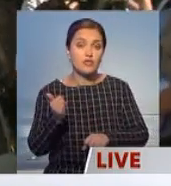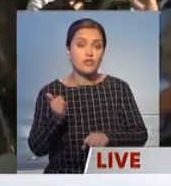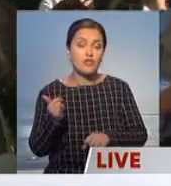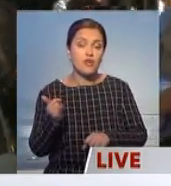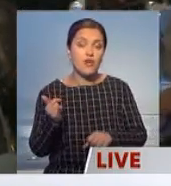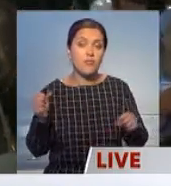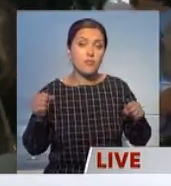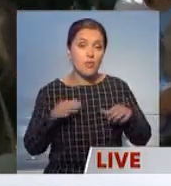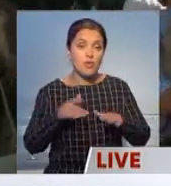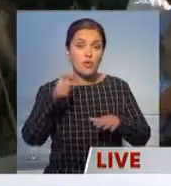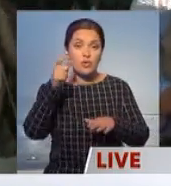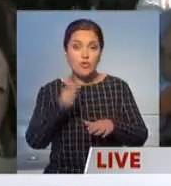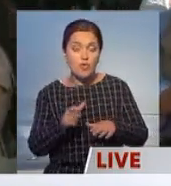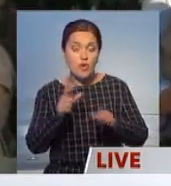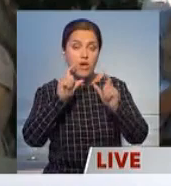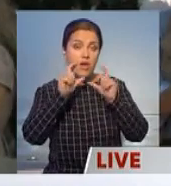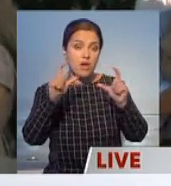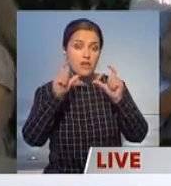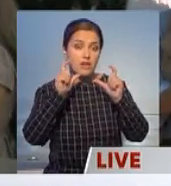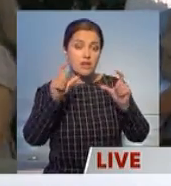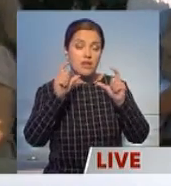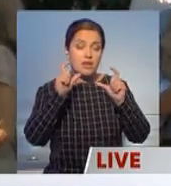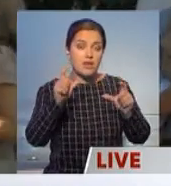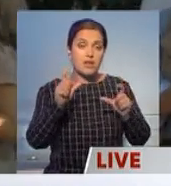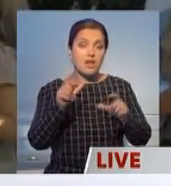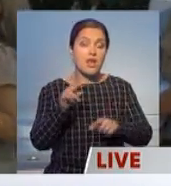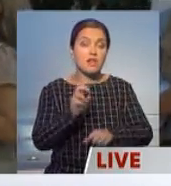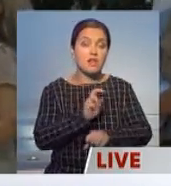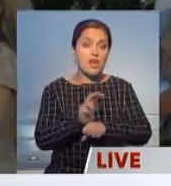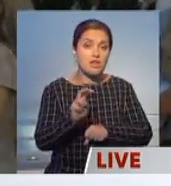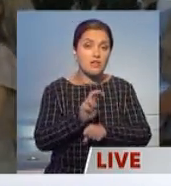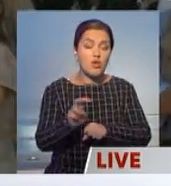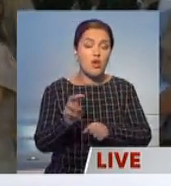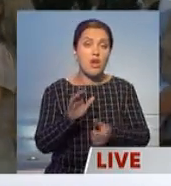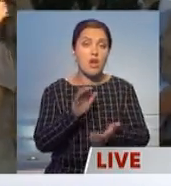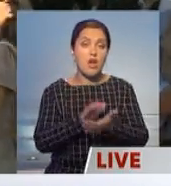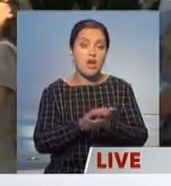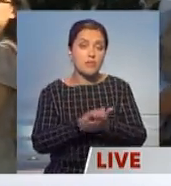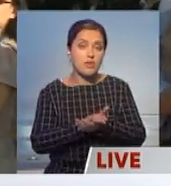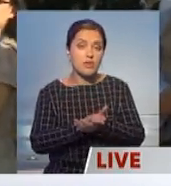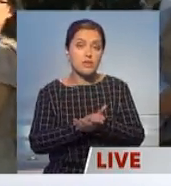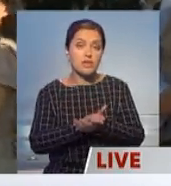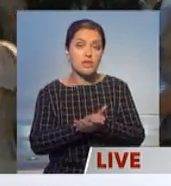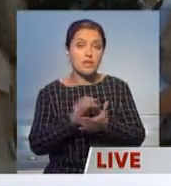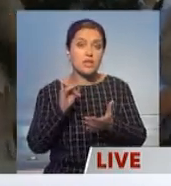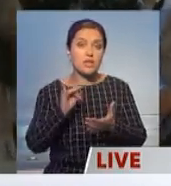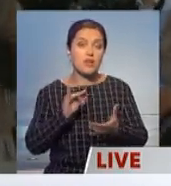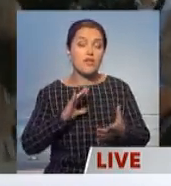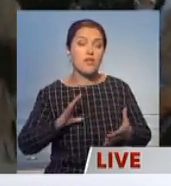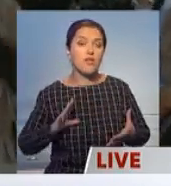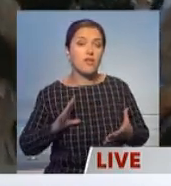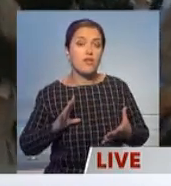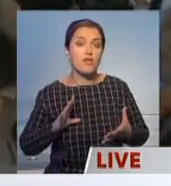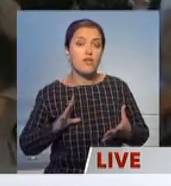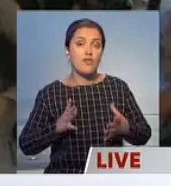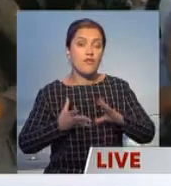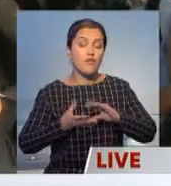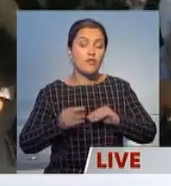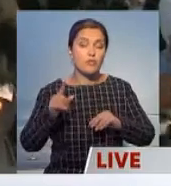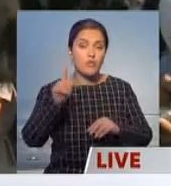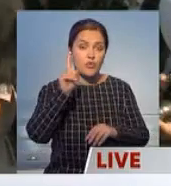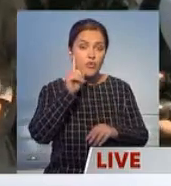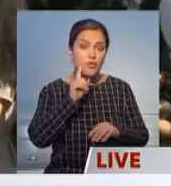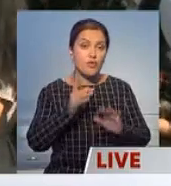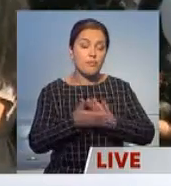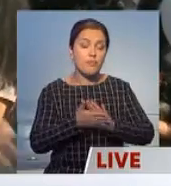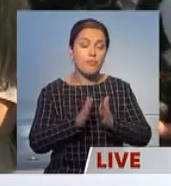трибунами и скандируют имена актеров, аплодируют. В общем, здесь такая атмосфера